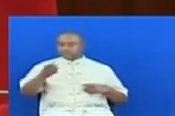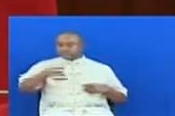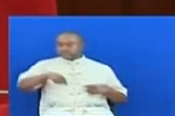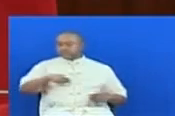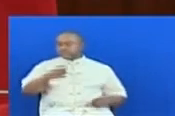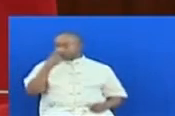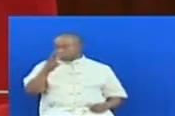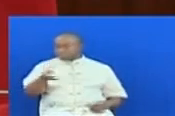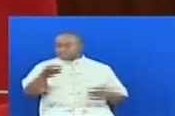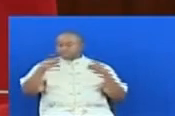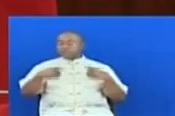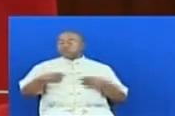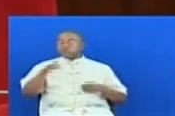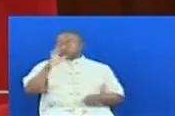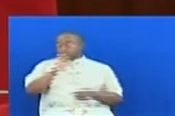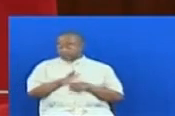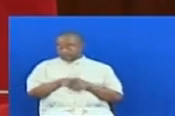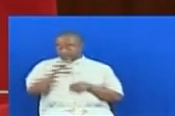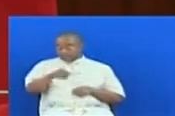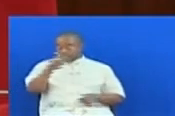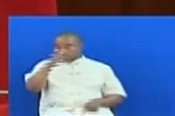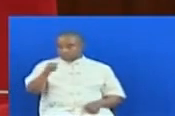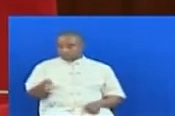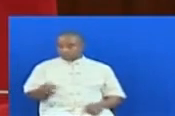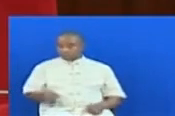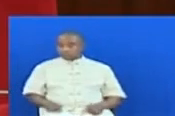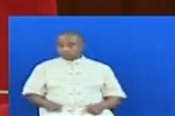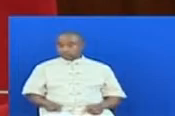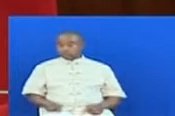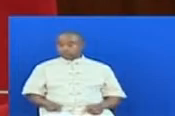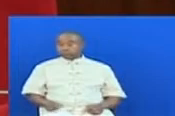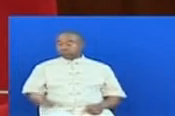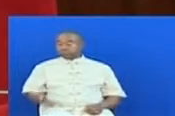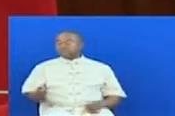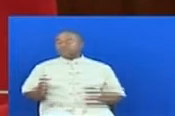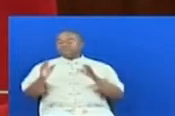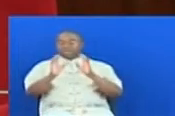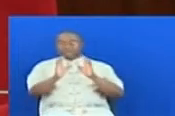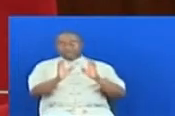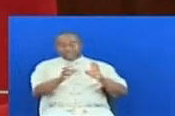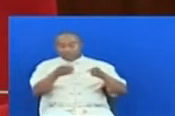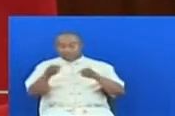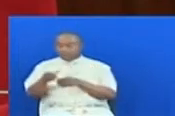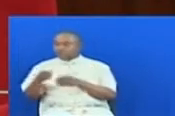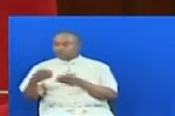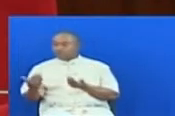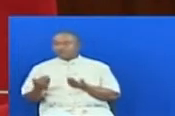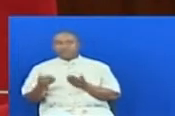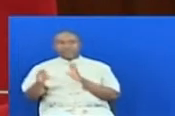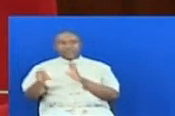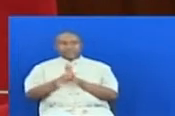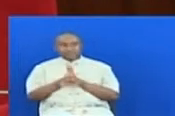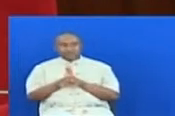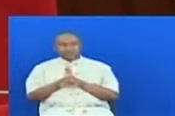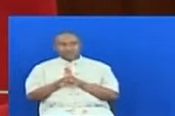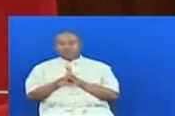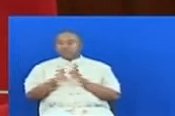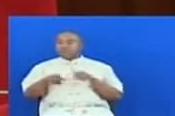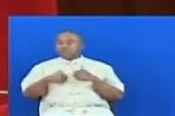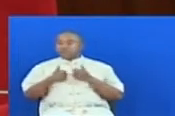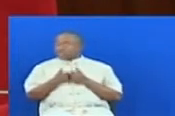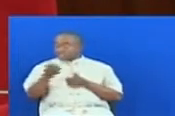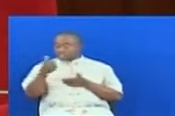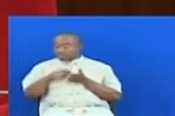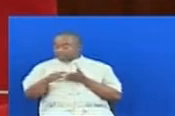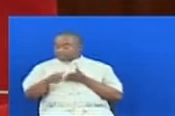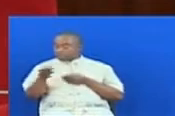kwenye halmashauri nyingi nchini wamekuwa wanafanyishwa vikao vya kikatiba na kikanuni, lakini bila kulipwa